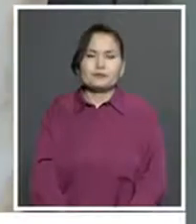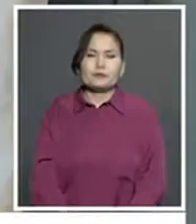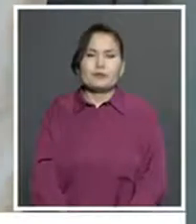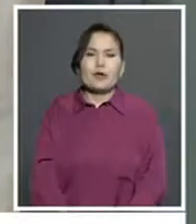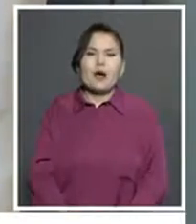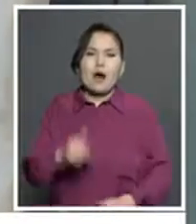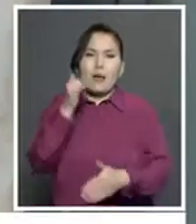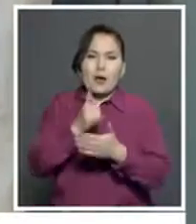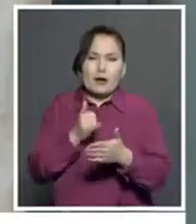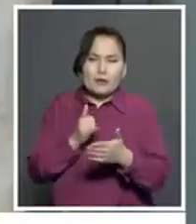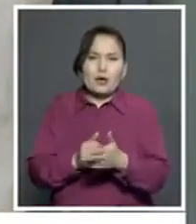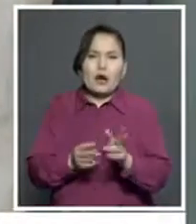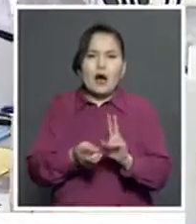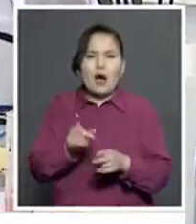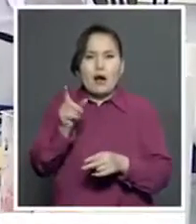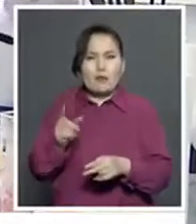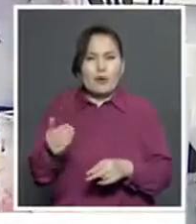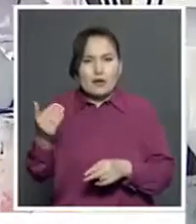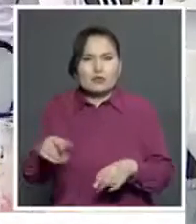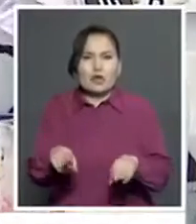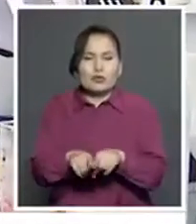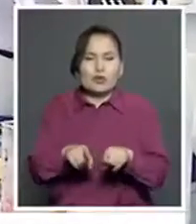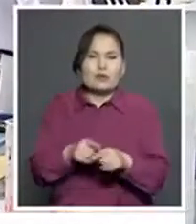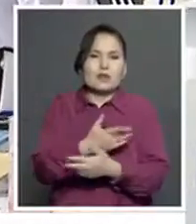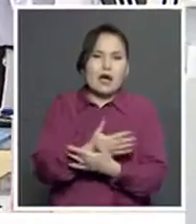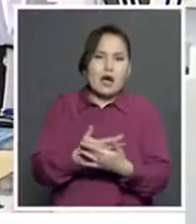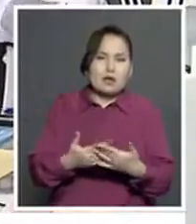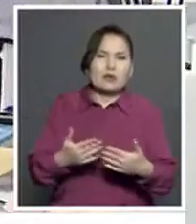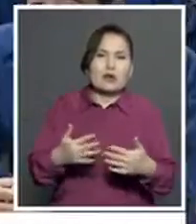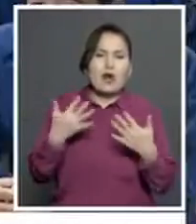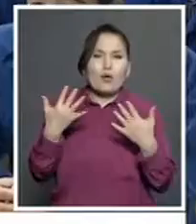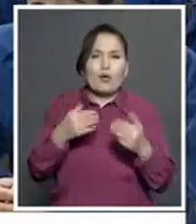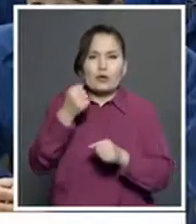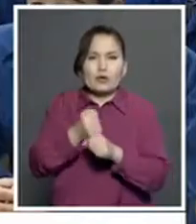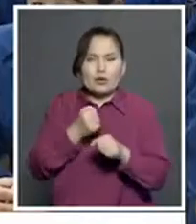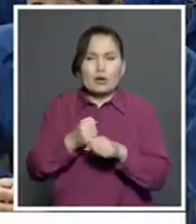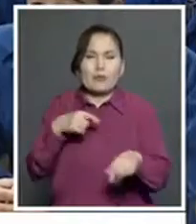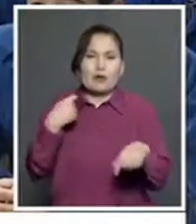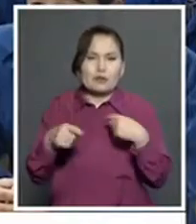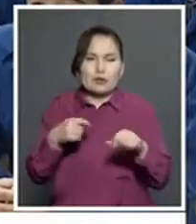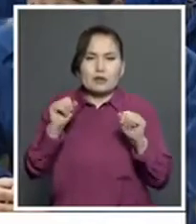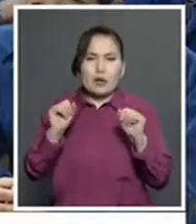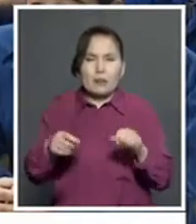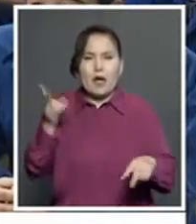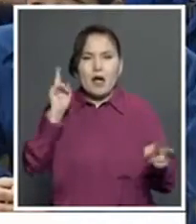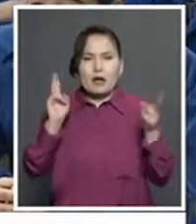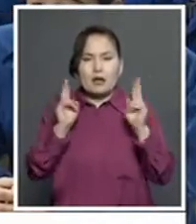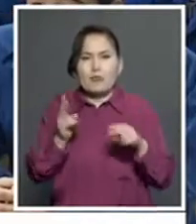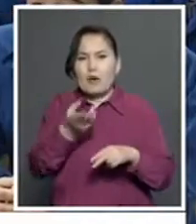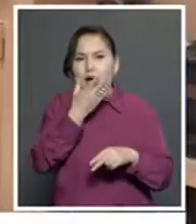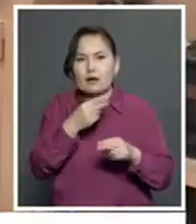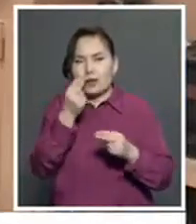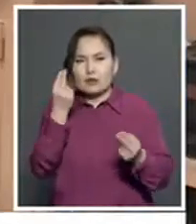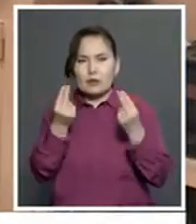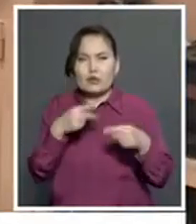қоса дәнекерлеуші, аспаз, қолөнер иелері киізден, керамика мен былғарыдан жасаған заттарды сатылымға шығара алады. Шаштараз, әрлеу мамандары машина